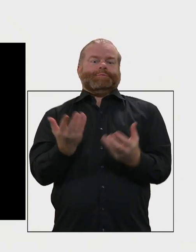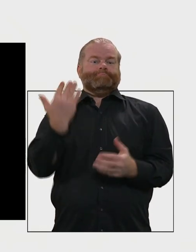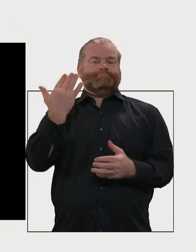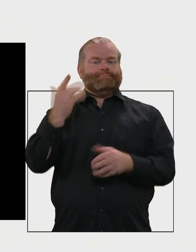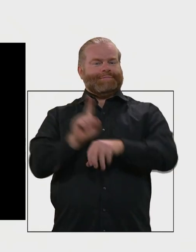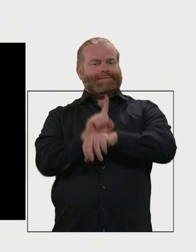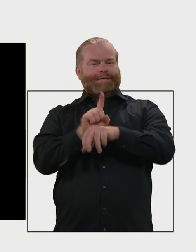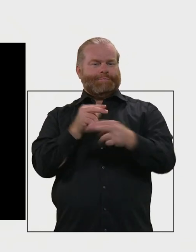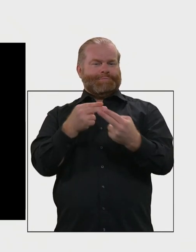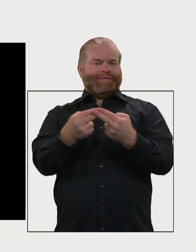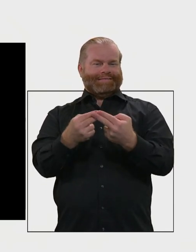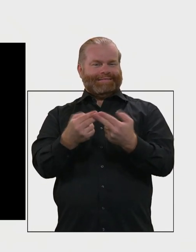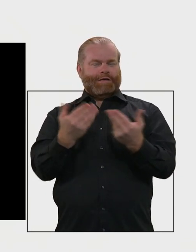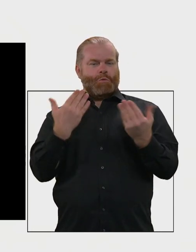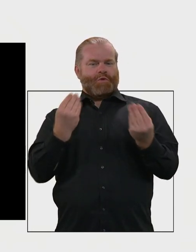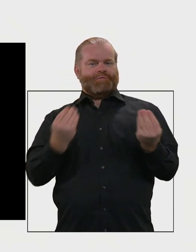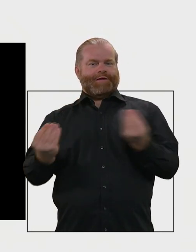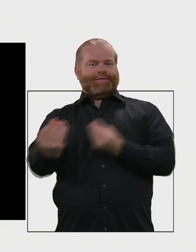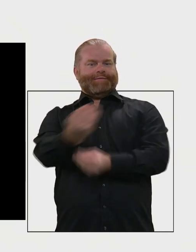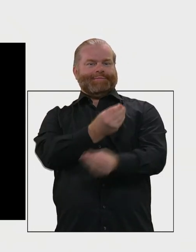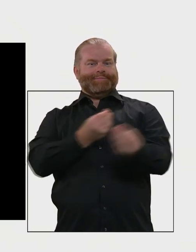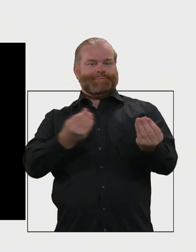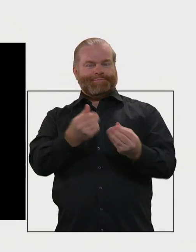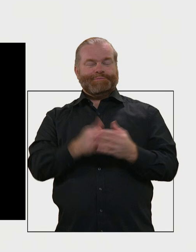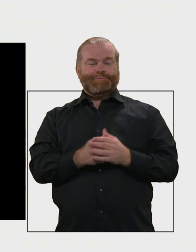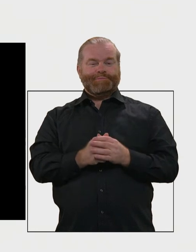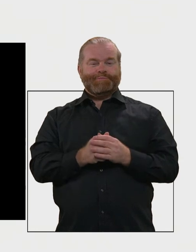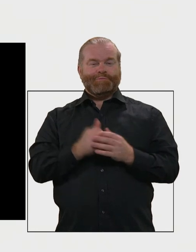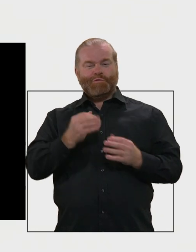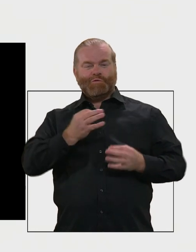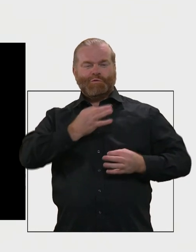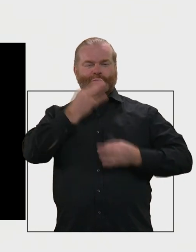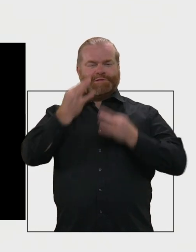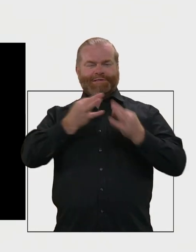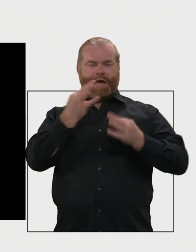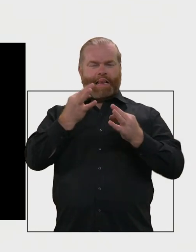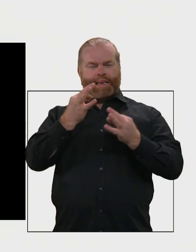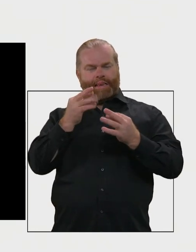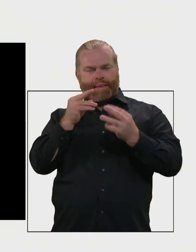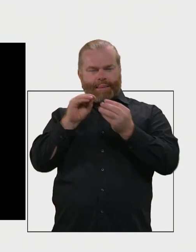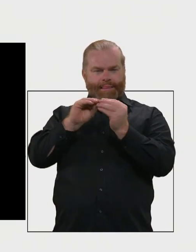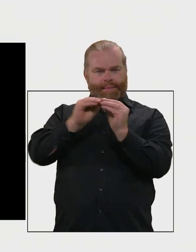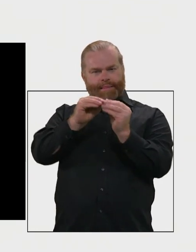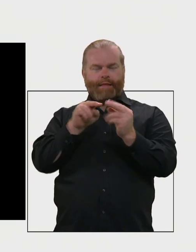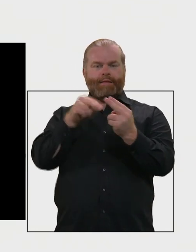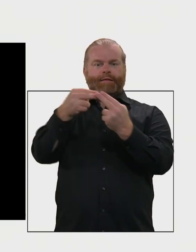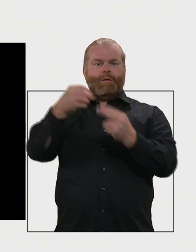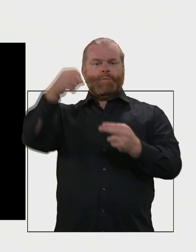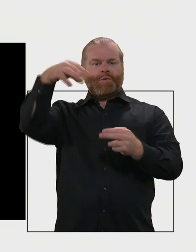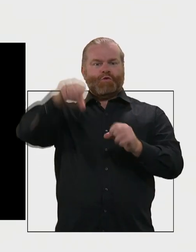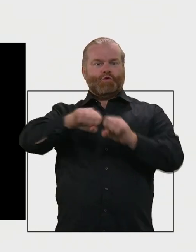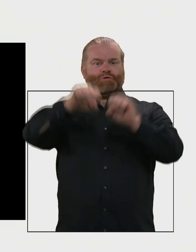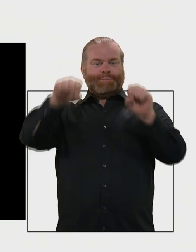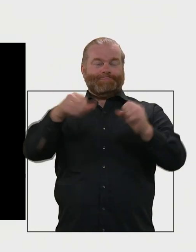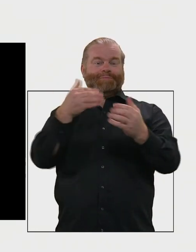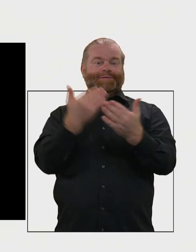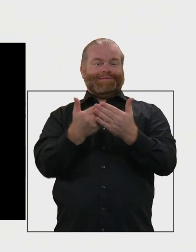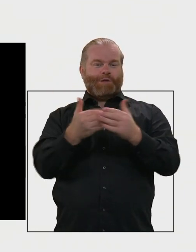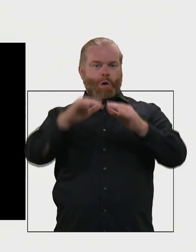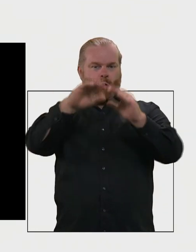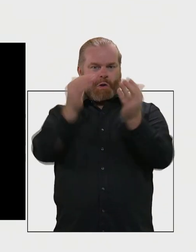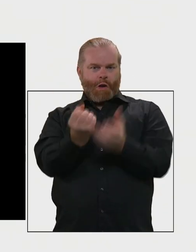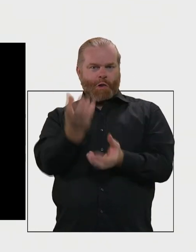entworfenes Beleuchtungssystem aus Kugelleuchten trug dazu bei. Das Foto veranschaulicht das